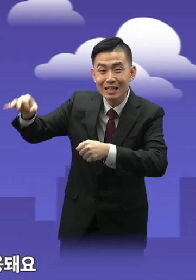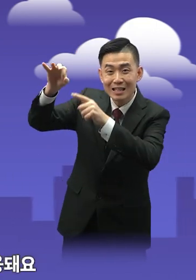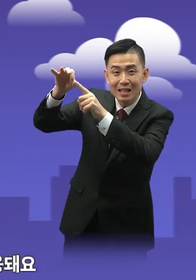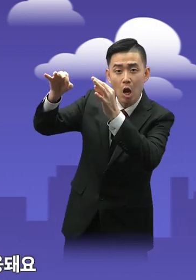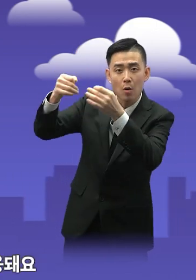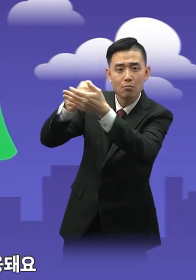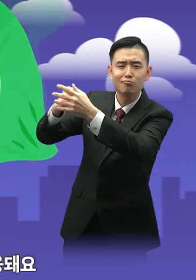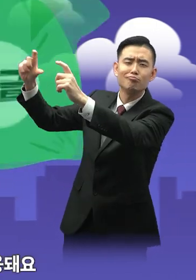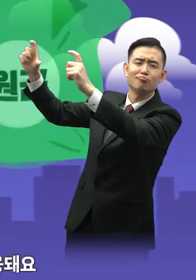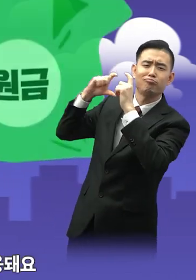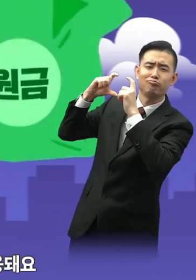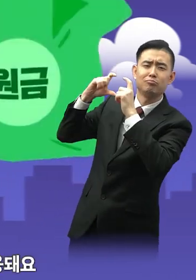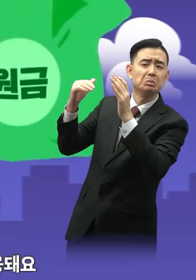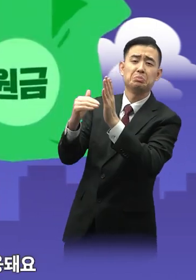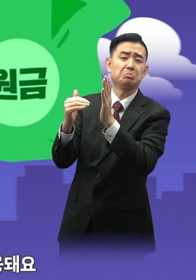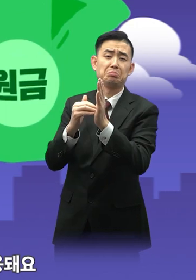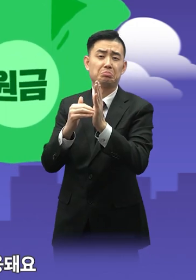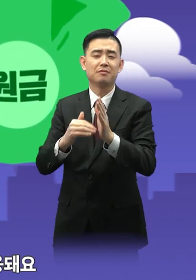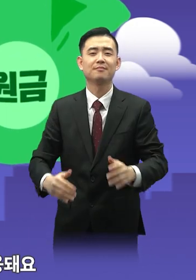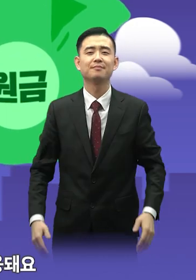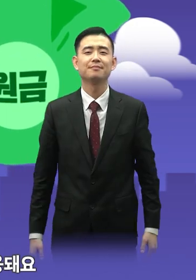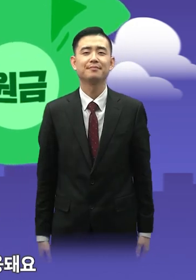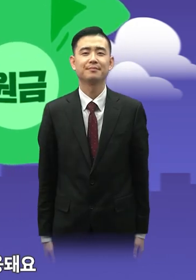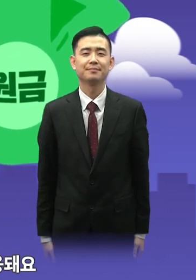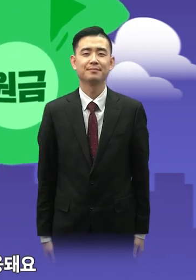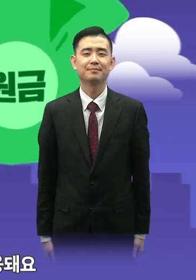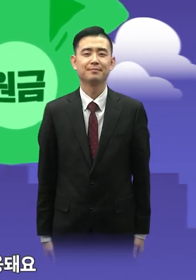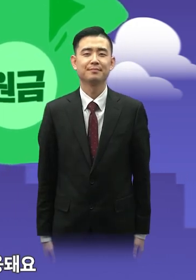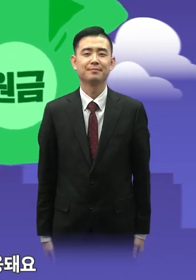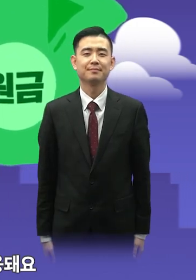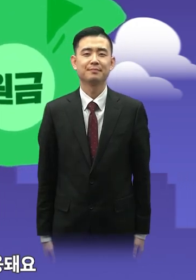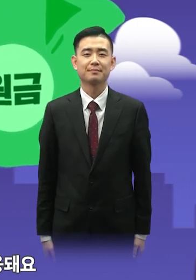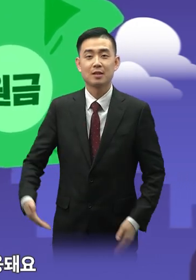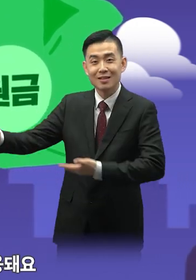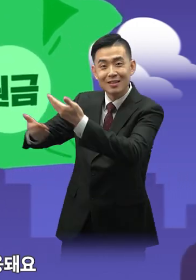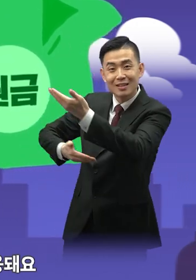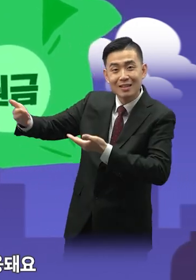다만, 여기에서 이자는 소정의 이자가 적용돼요.